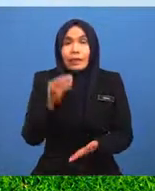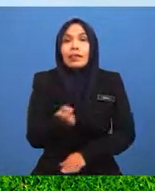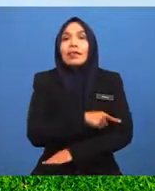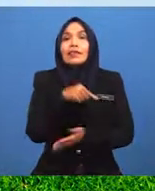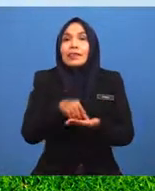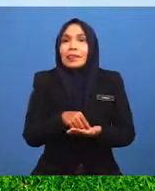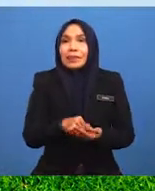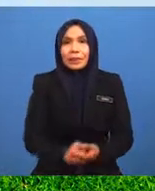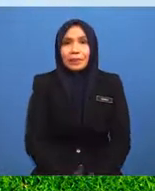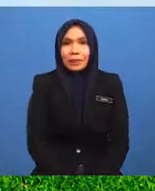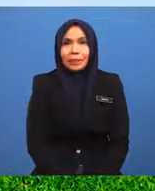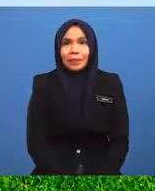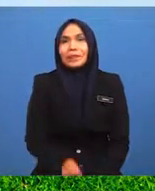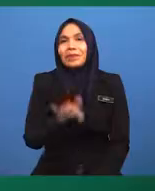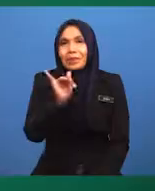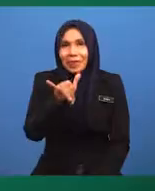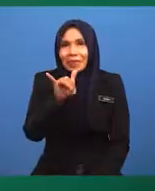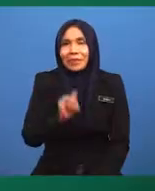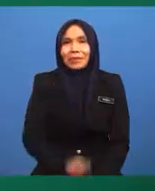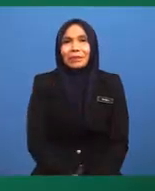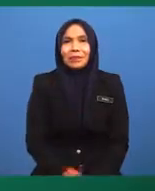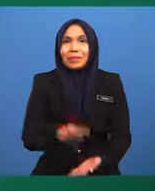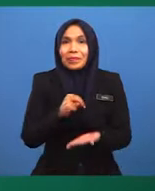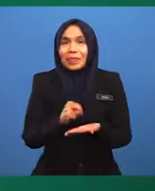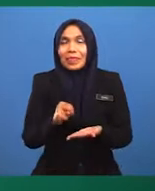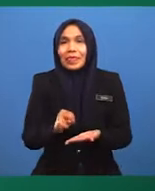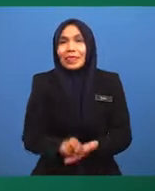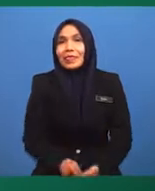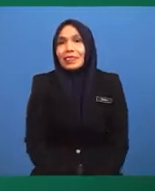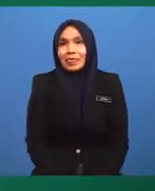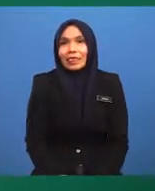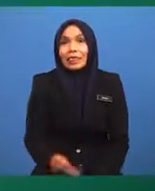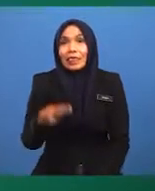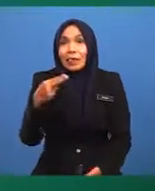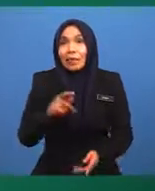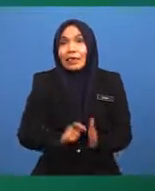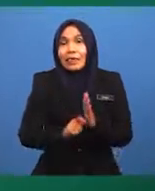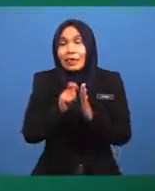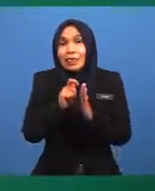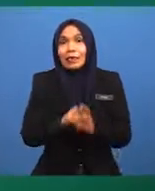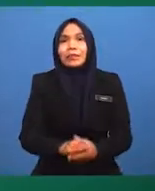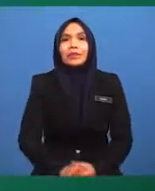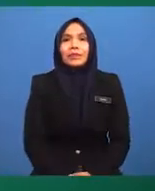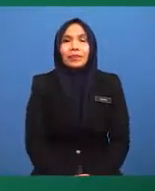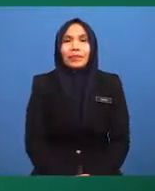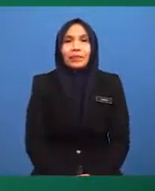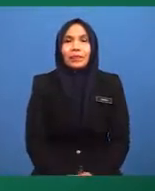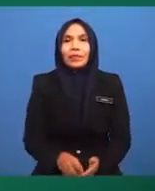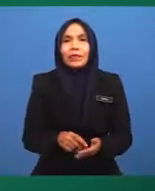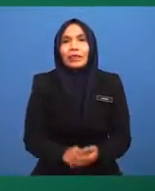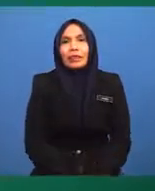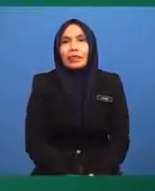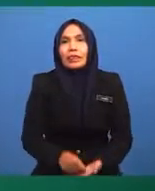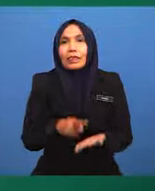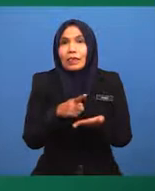tersebut? Ya, nilai hemat tinggi. Pandai semua. Apakah